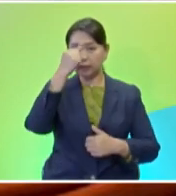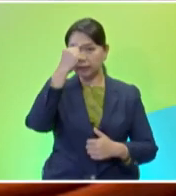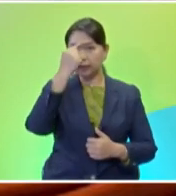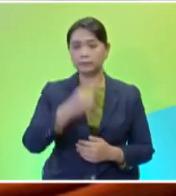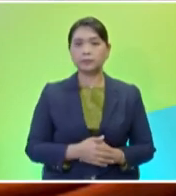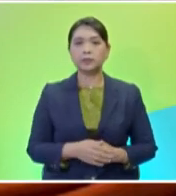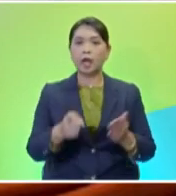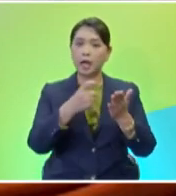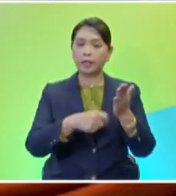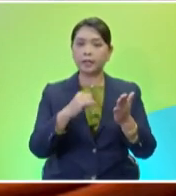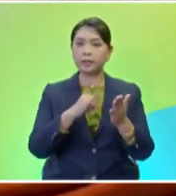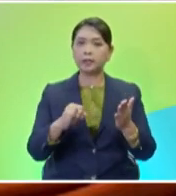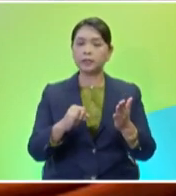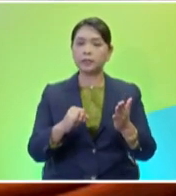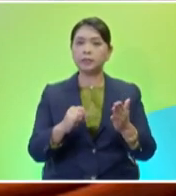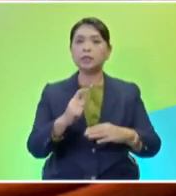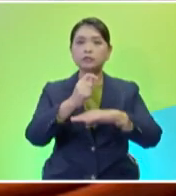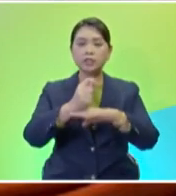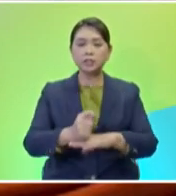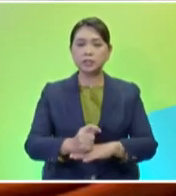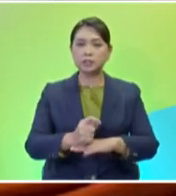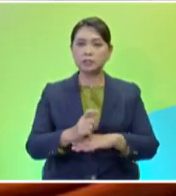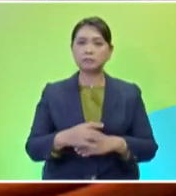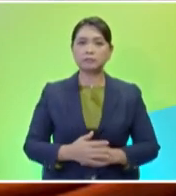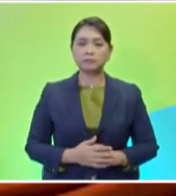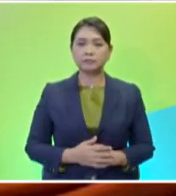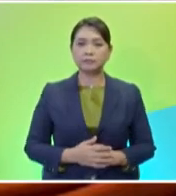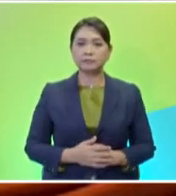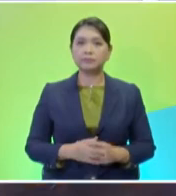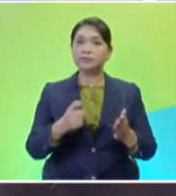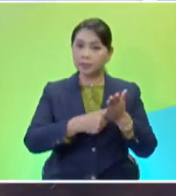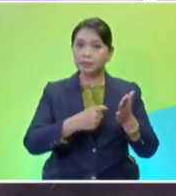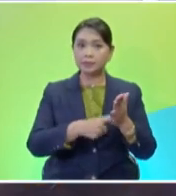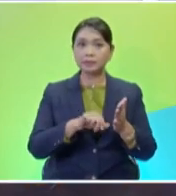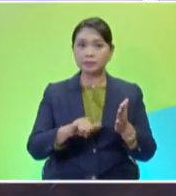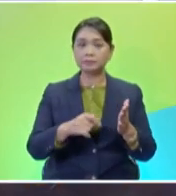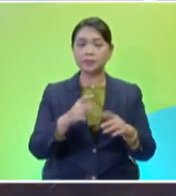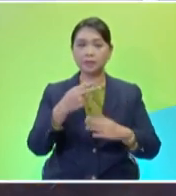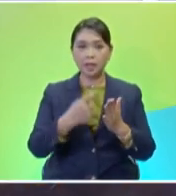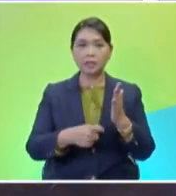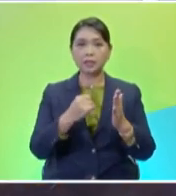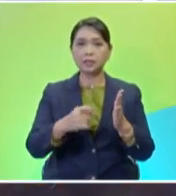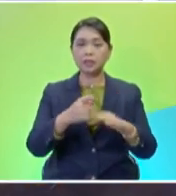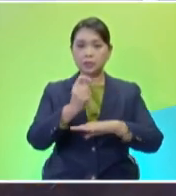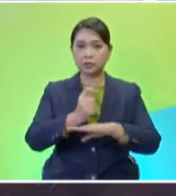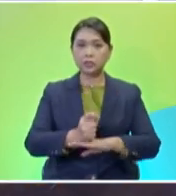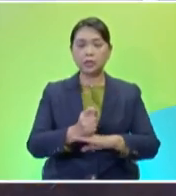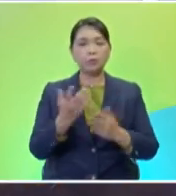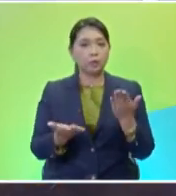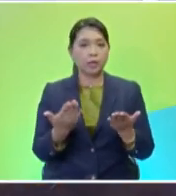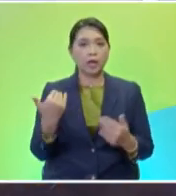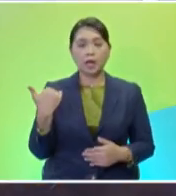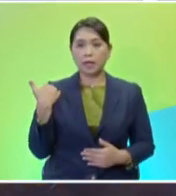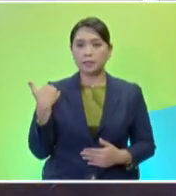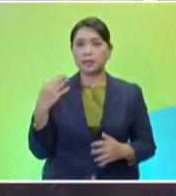menghargai tradisi menghargai tradisi nilainya disitu kita kunci jawaban itu mungkin ada